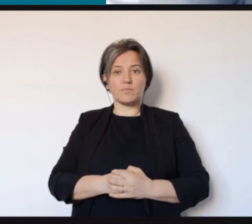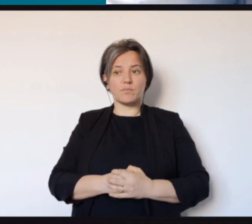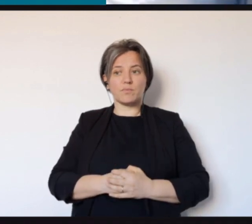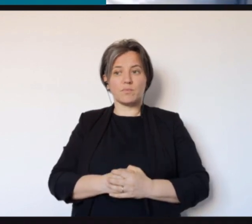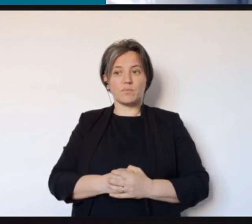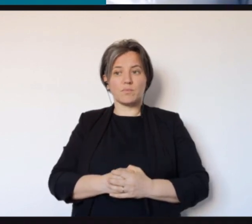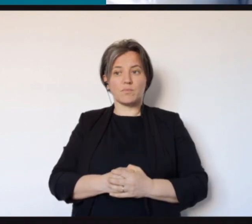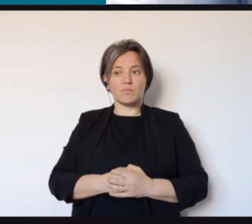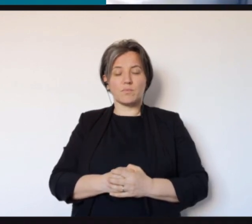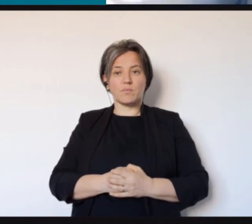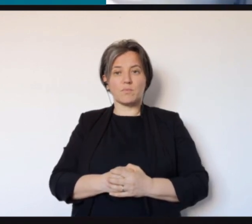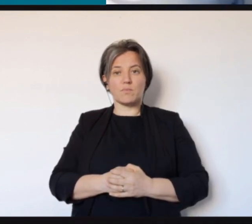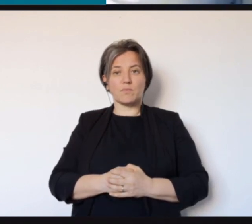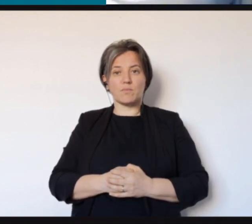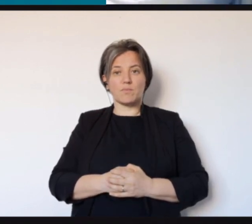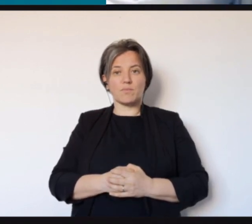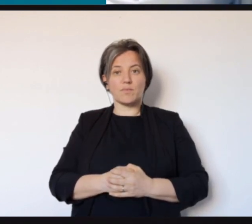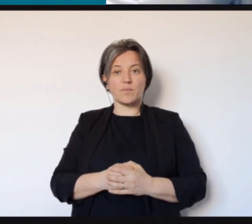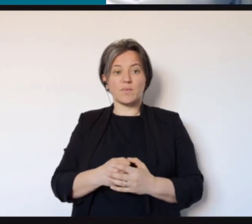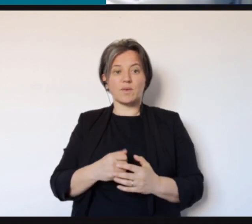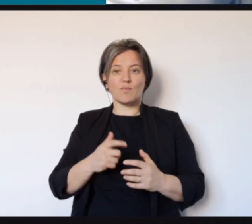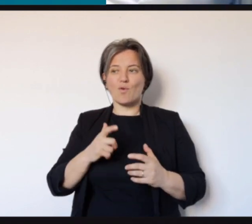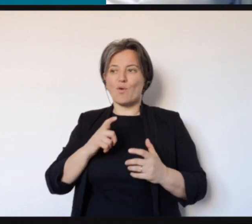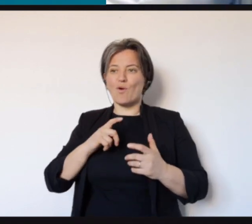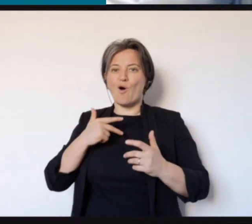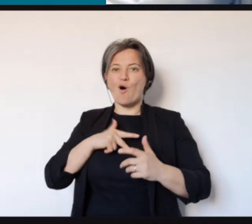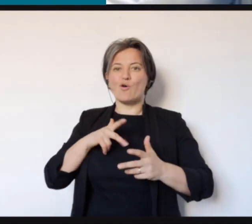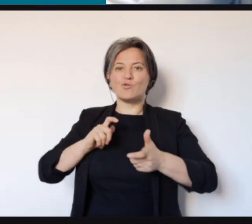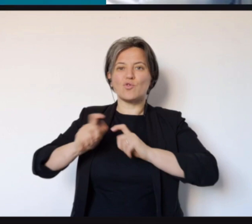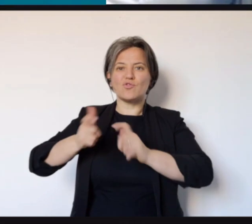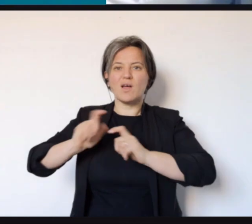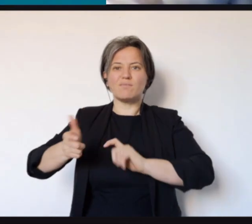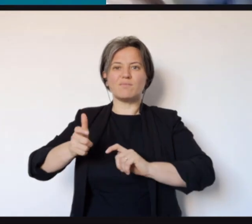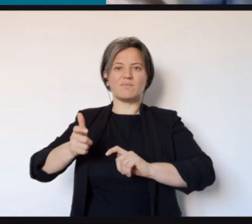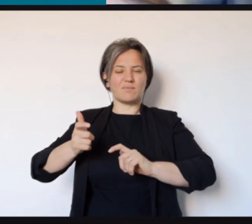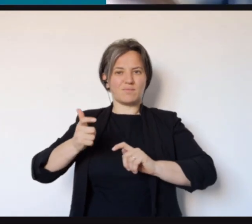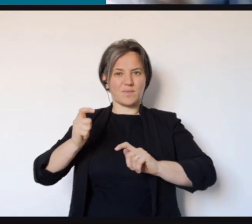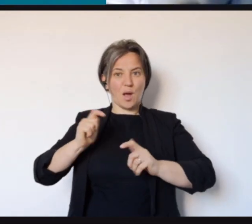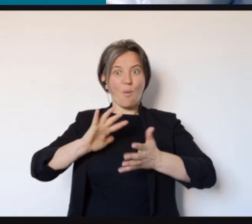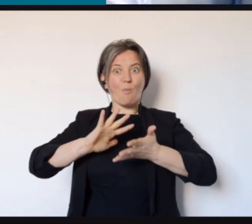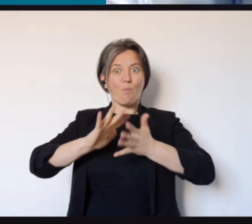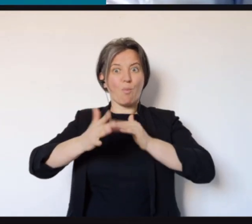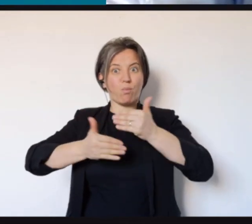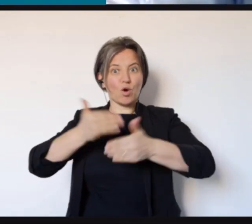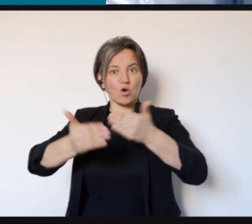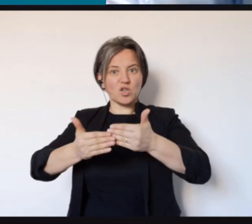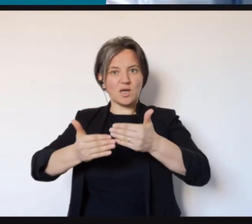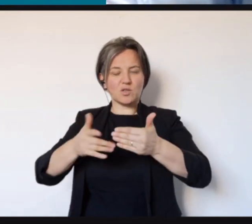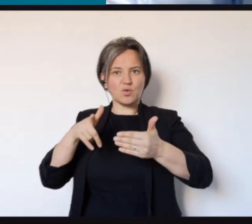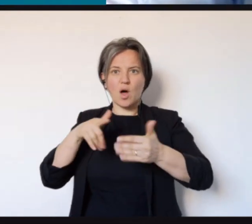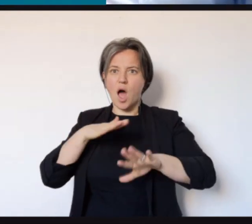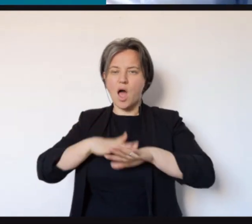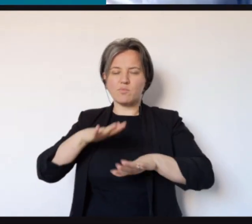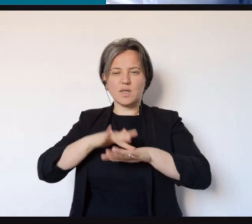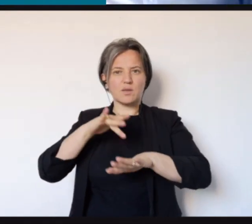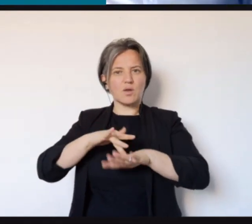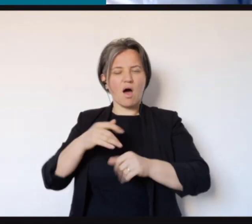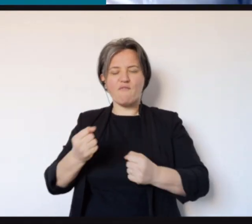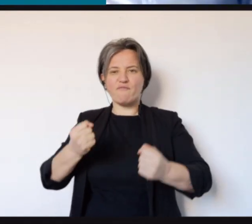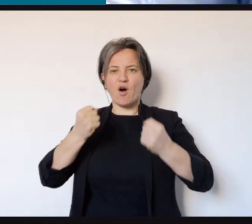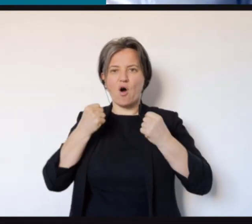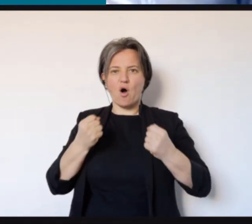del processo di socializzazione che stavano compiendo, e